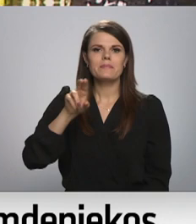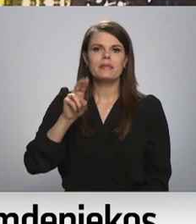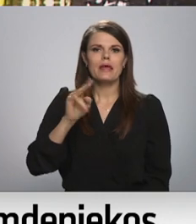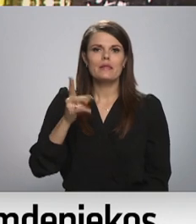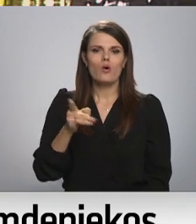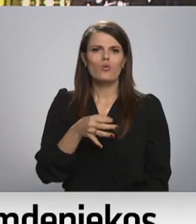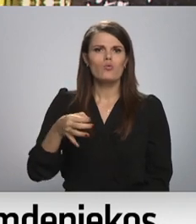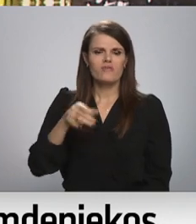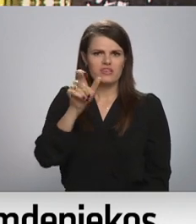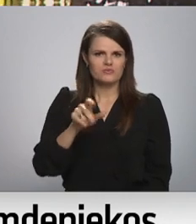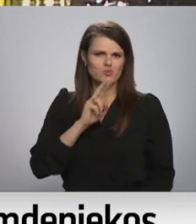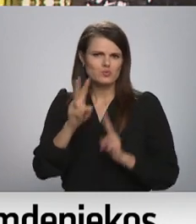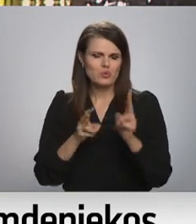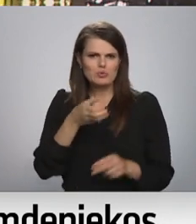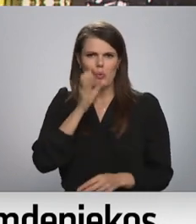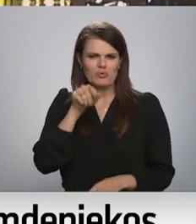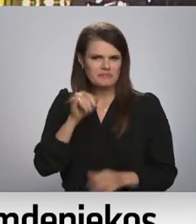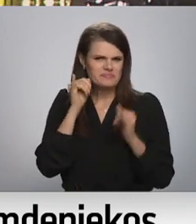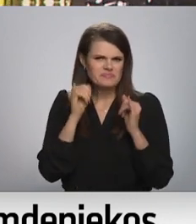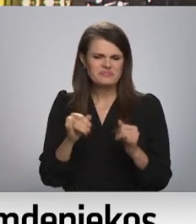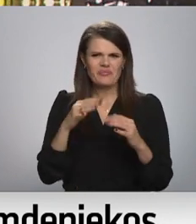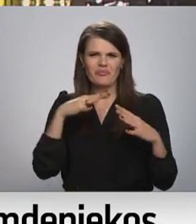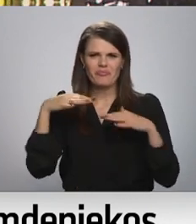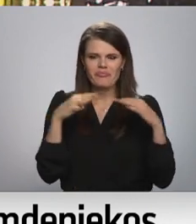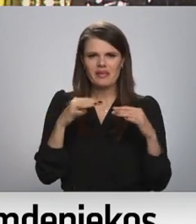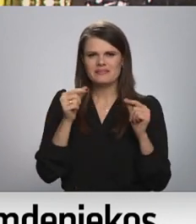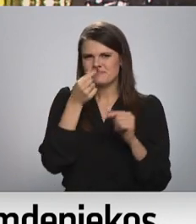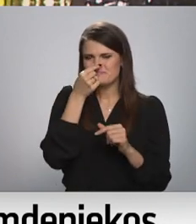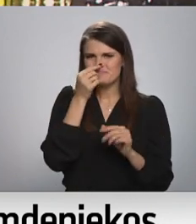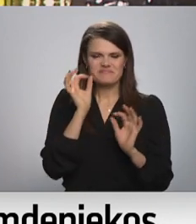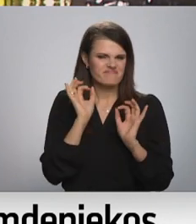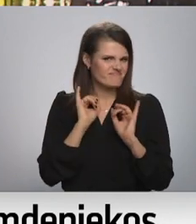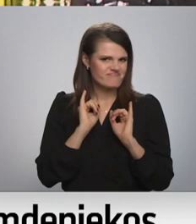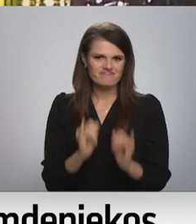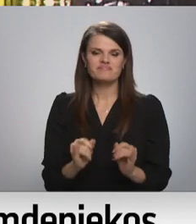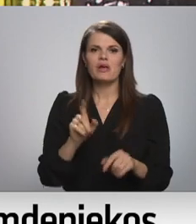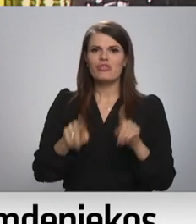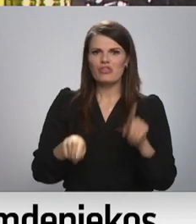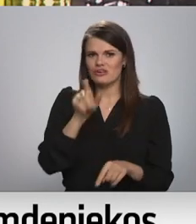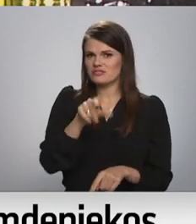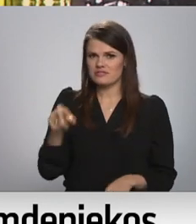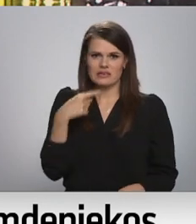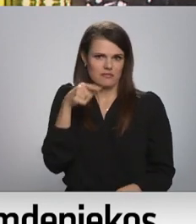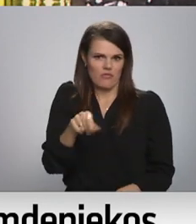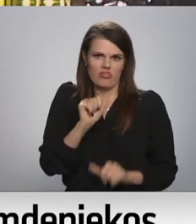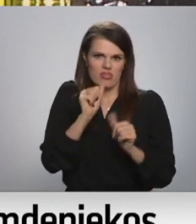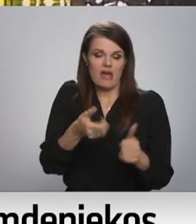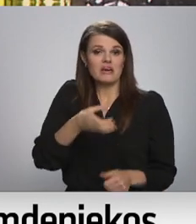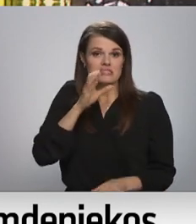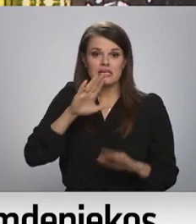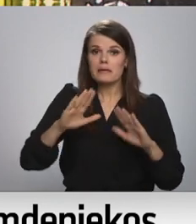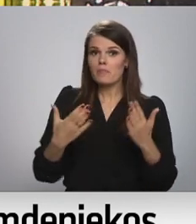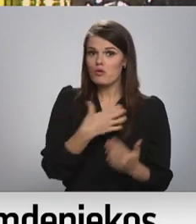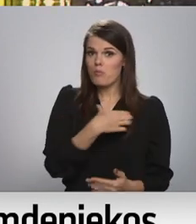par dzeramā ūdens kvalitāti. Tas ir duļķains un ar nepatīkamu smaku, tāpēc daļa iedzīvotāji uzskata to par nedzeramu. Pašvaldība norāda, ka